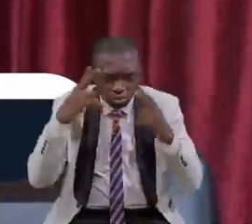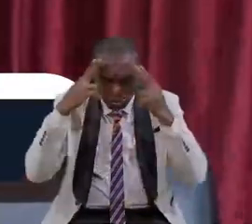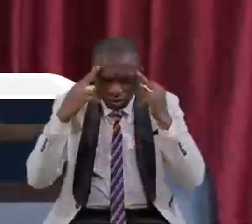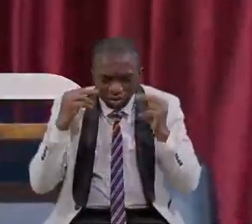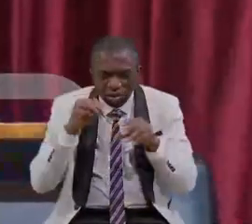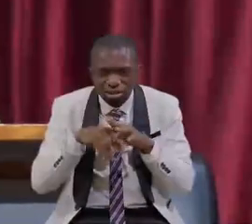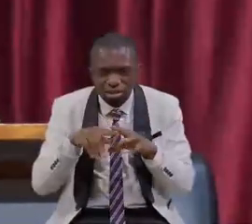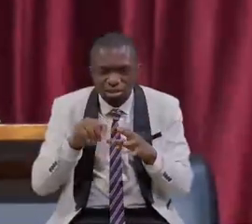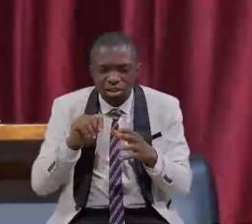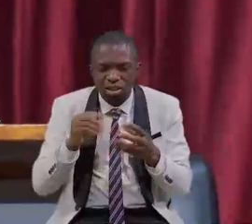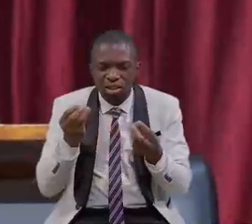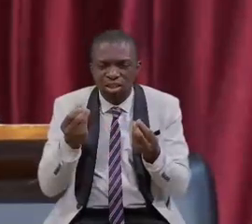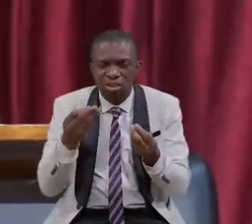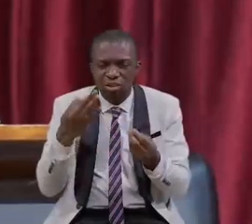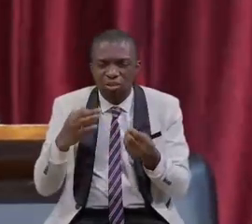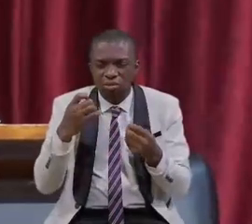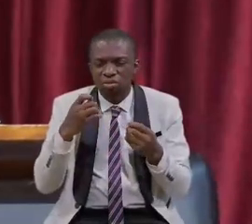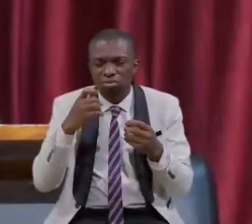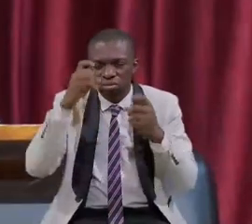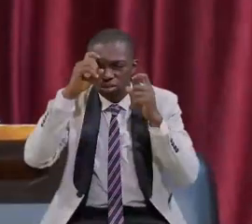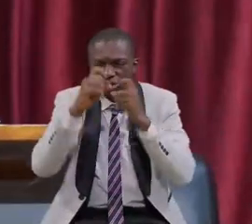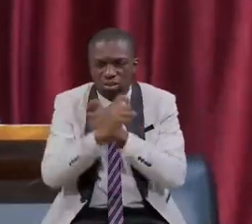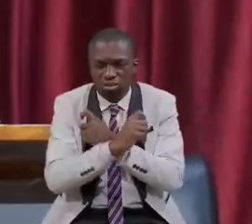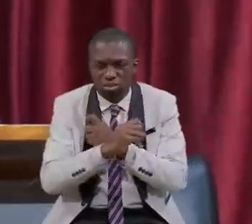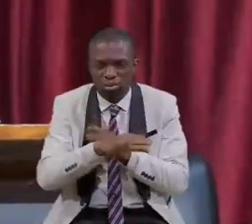Regardez le bâton dans la main de Moïse.